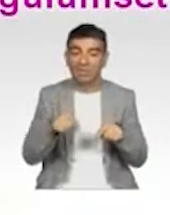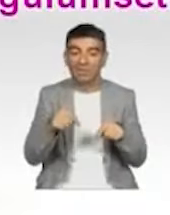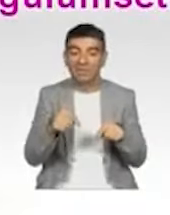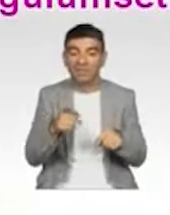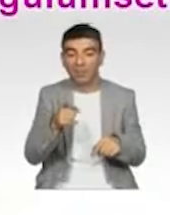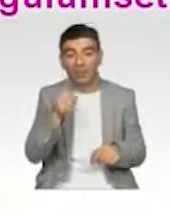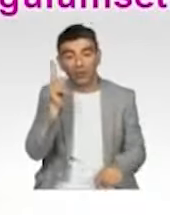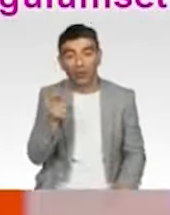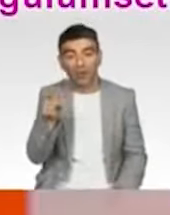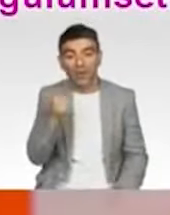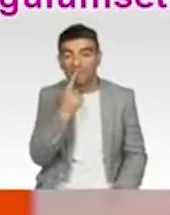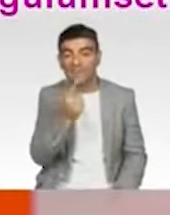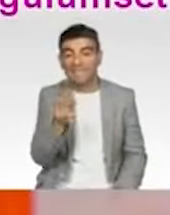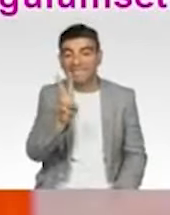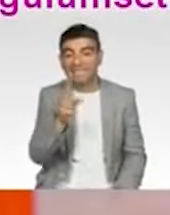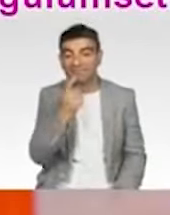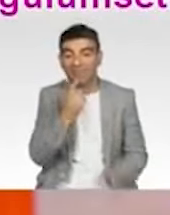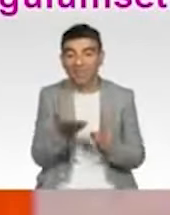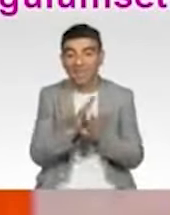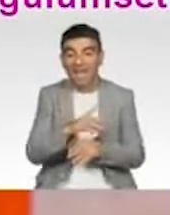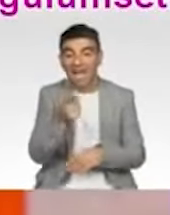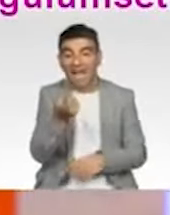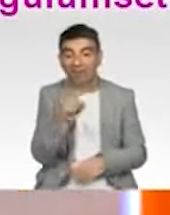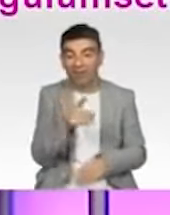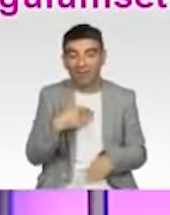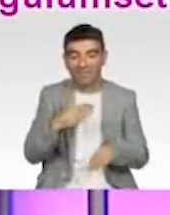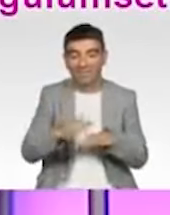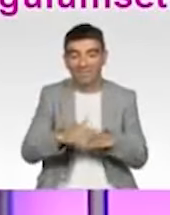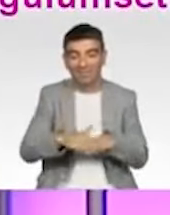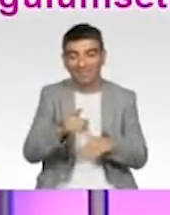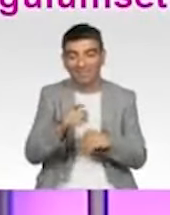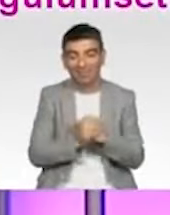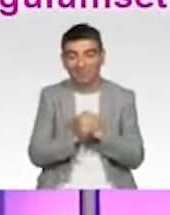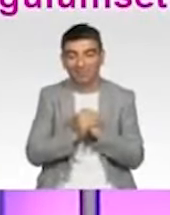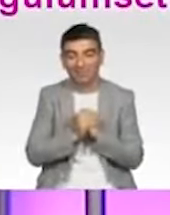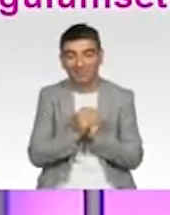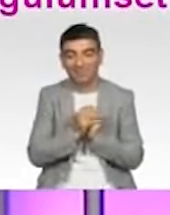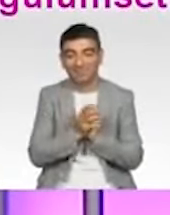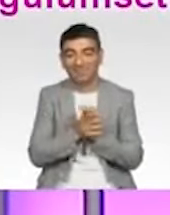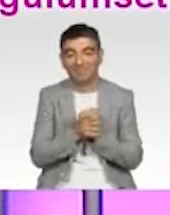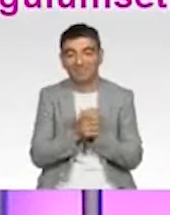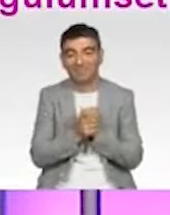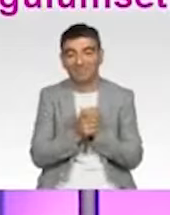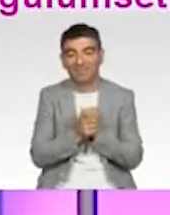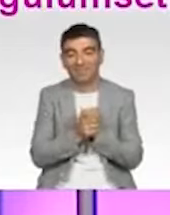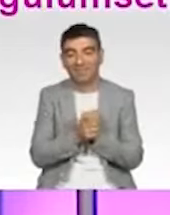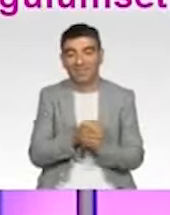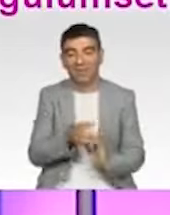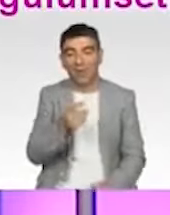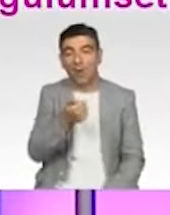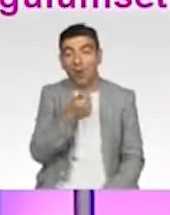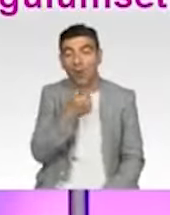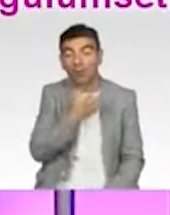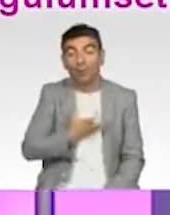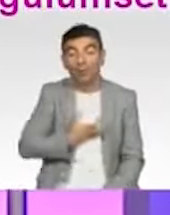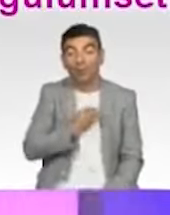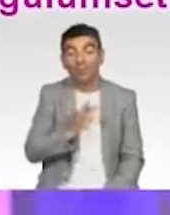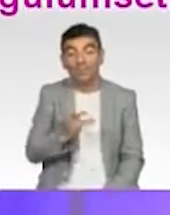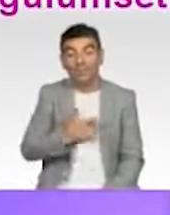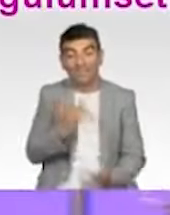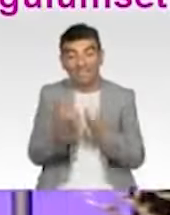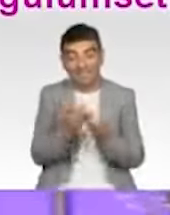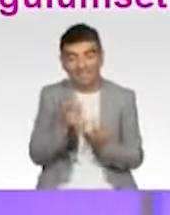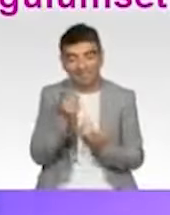Bak yönetmenim diyor ki 20 yıl sonrasının az sonrasını yaptı. Vallahi mi? Oğlumu üzme canını yakarım seni.